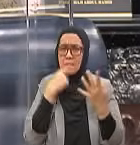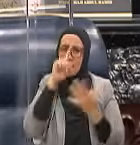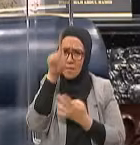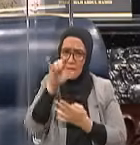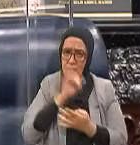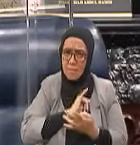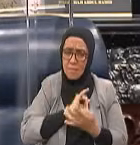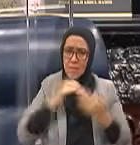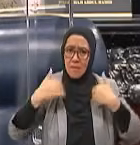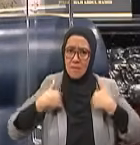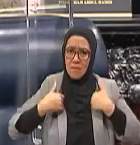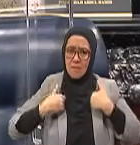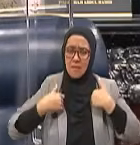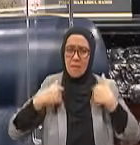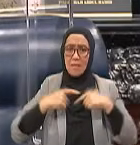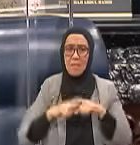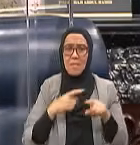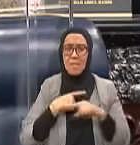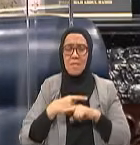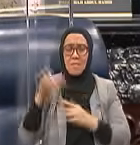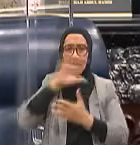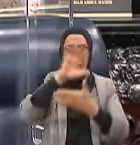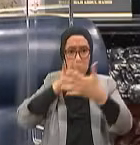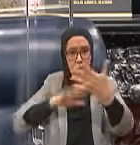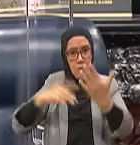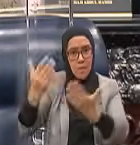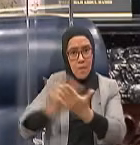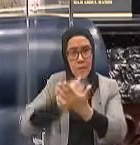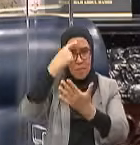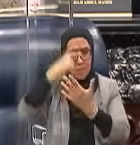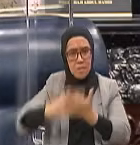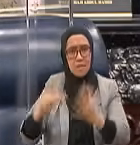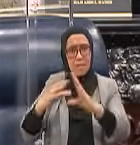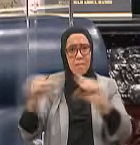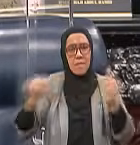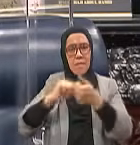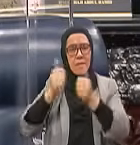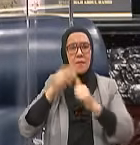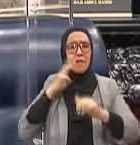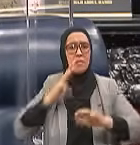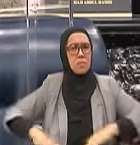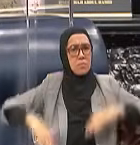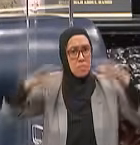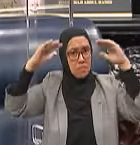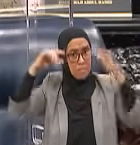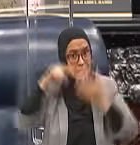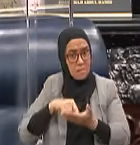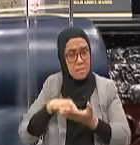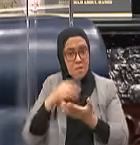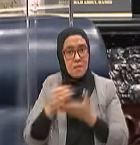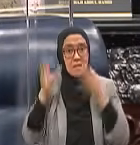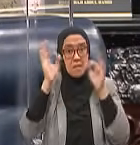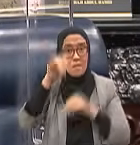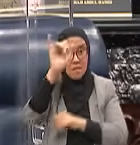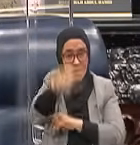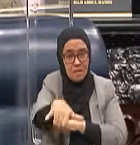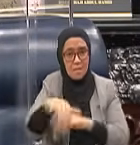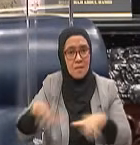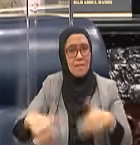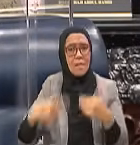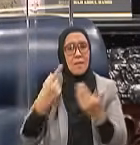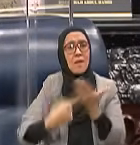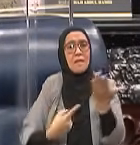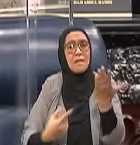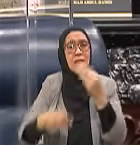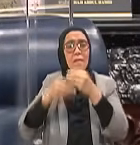bagi mengatasi Banji ini jika Iya berapakah cos tambahan dan Adakah schedule